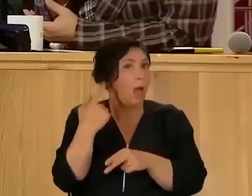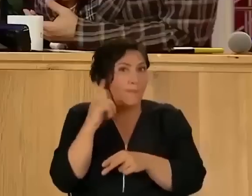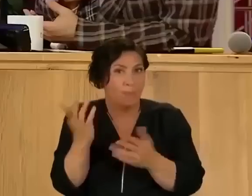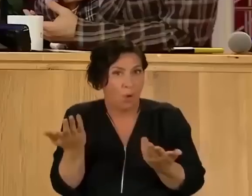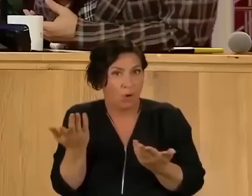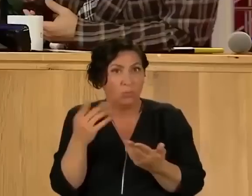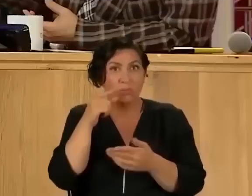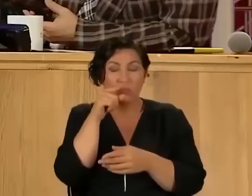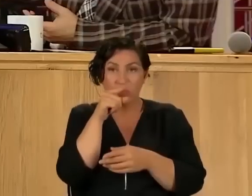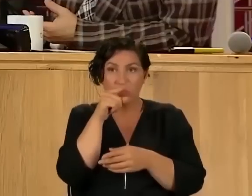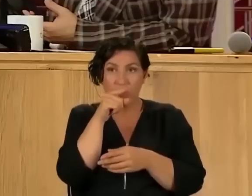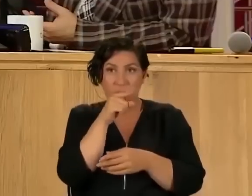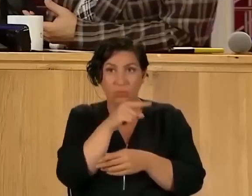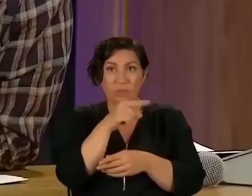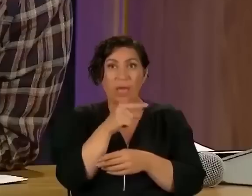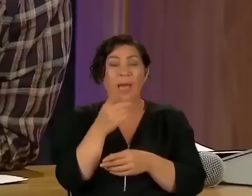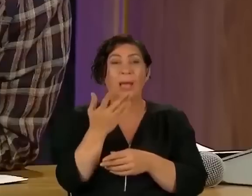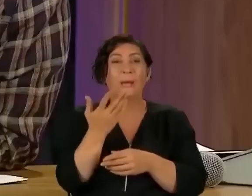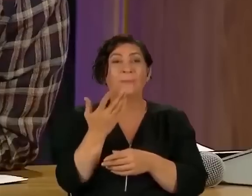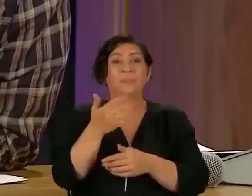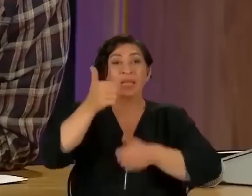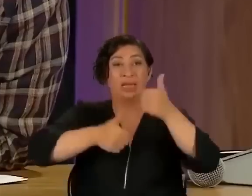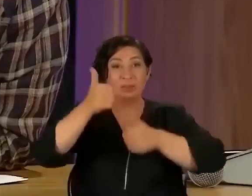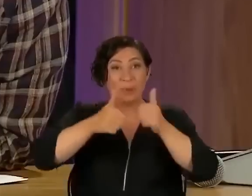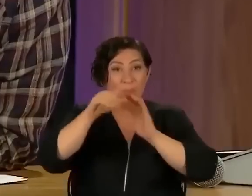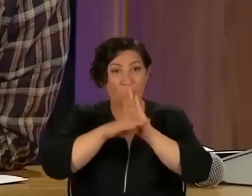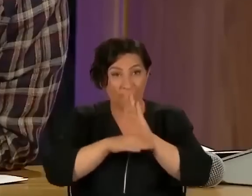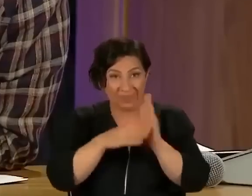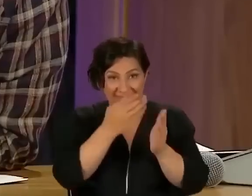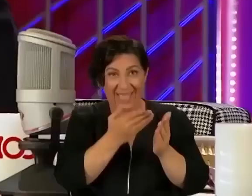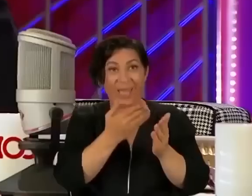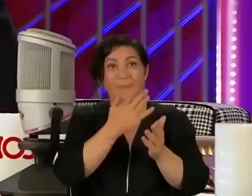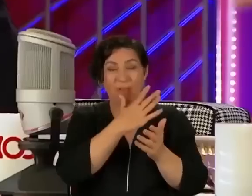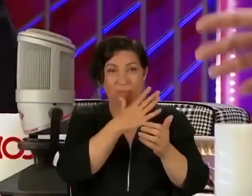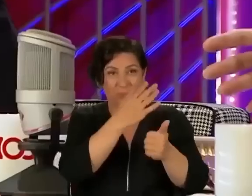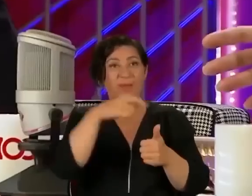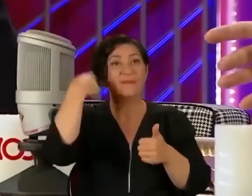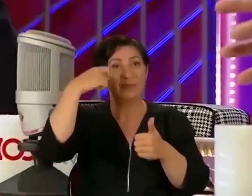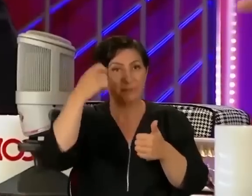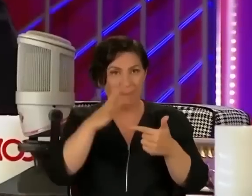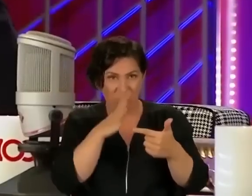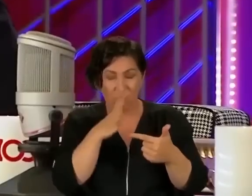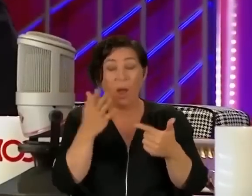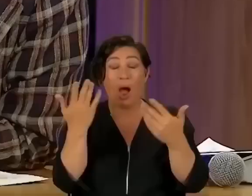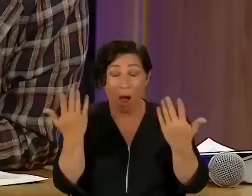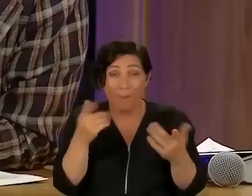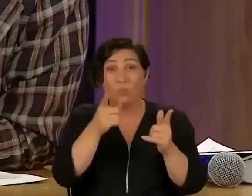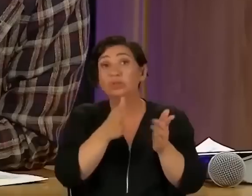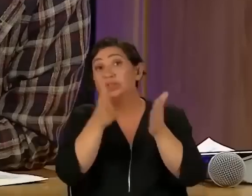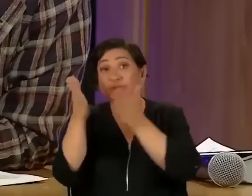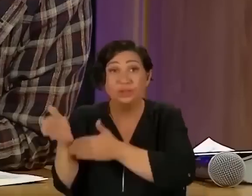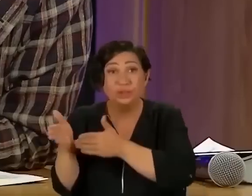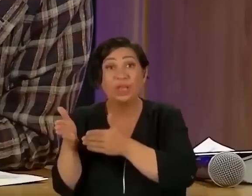yok. Yani bunda çünkü işte bir yarışma programında biliyorum, filmden biliyorum. Hı. Ama bunun